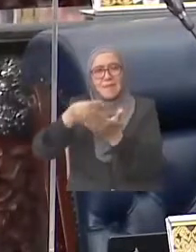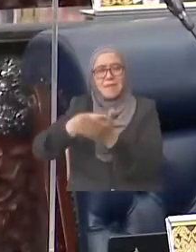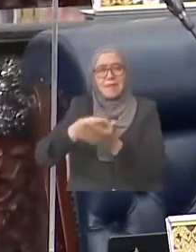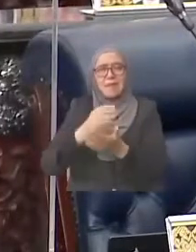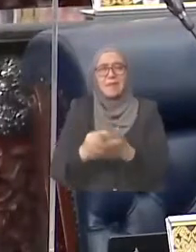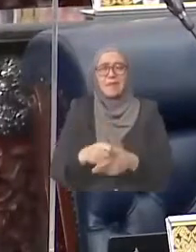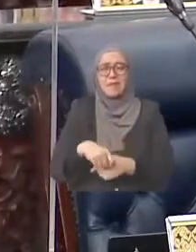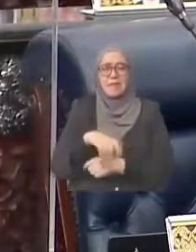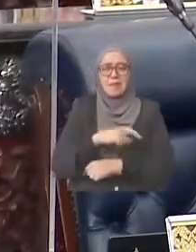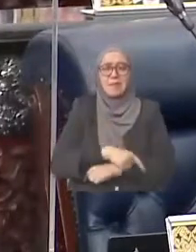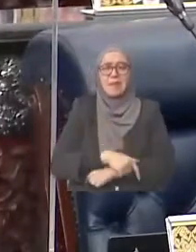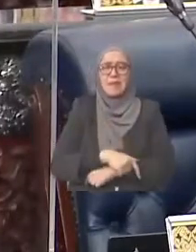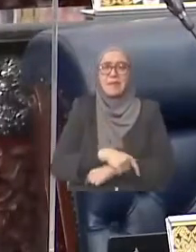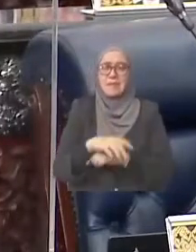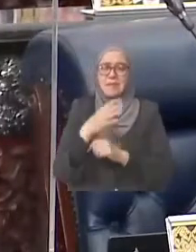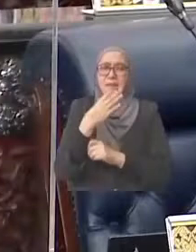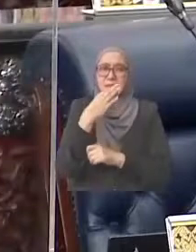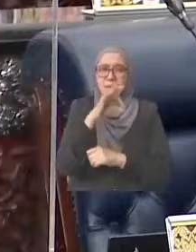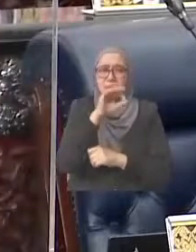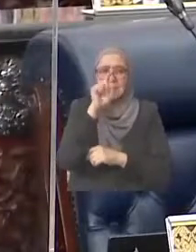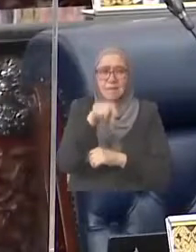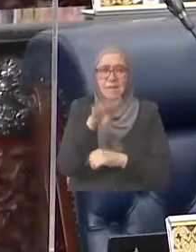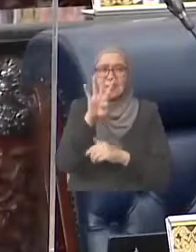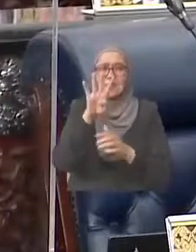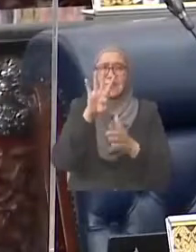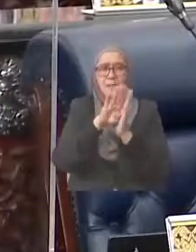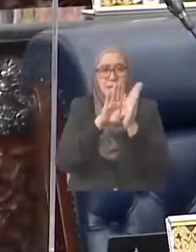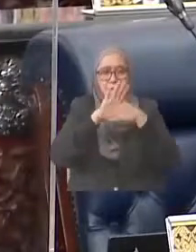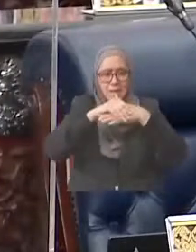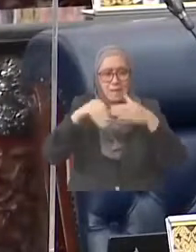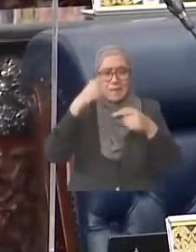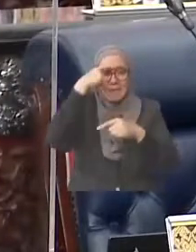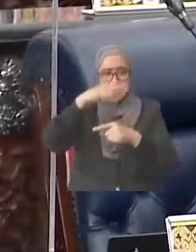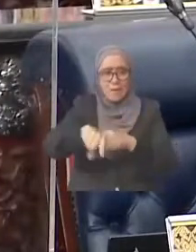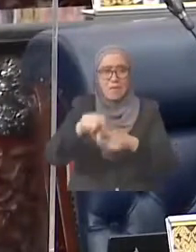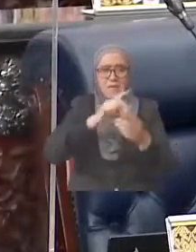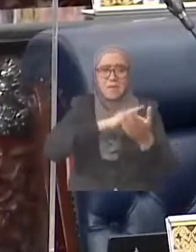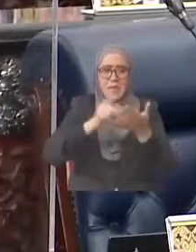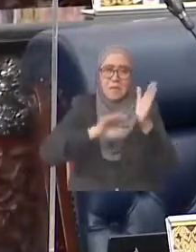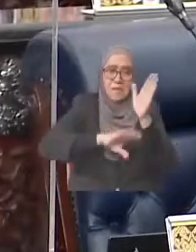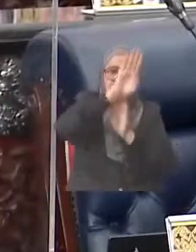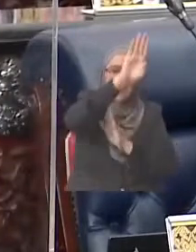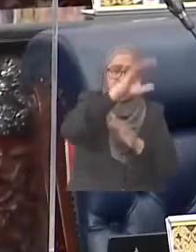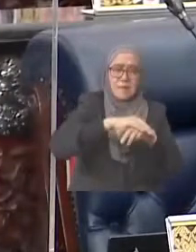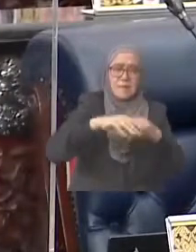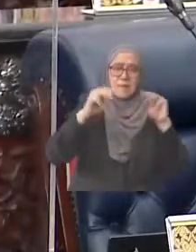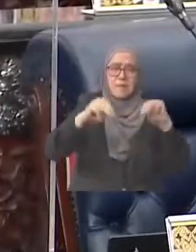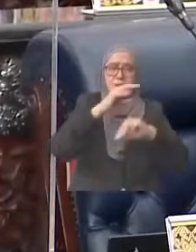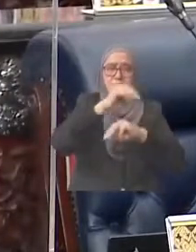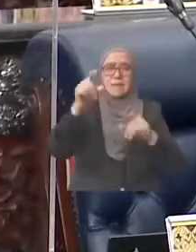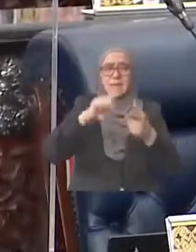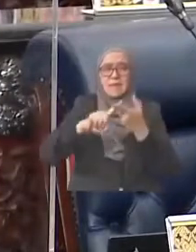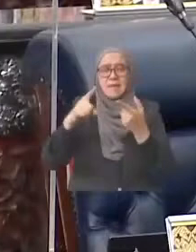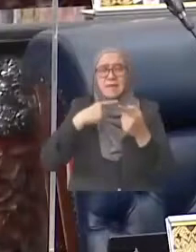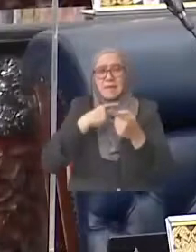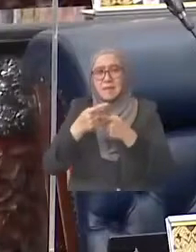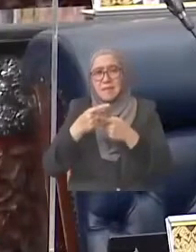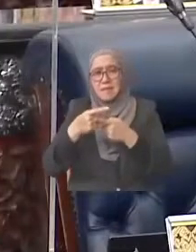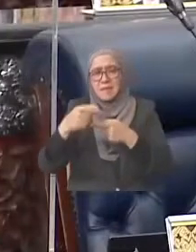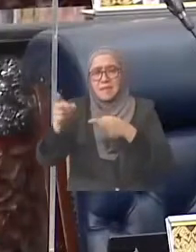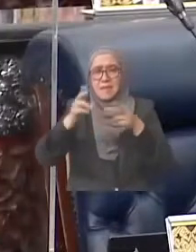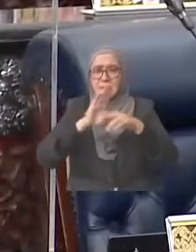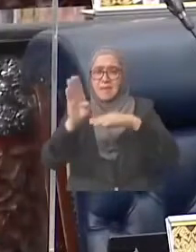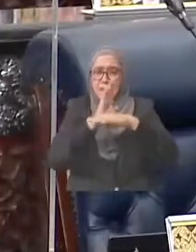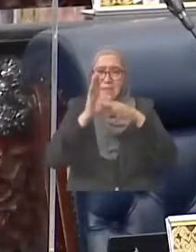bidan Ringgit Purwo adalah untuk melaksanakan pelbagai program peningkatan capacity dan pembiayaan penjagaan di bawah perbadanan usahanya